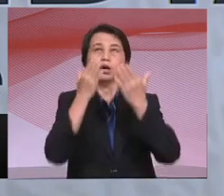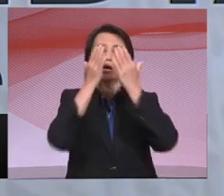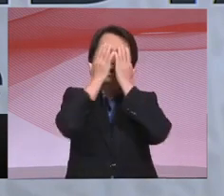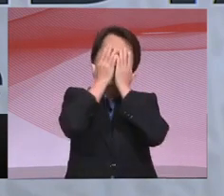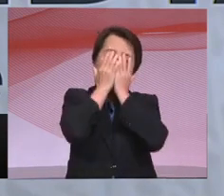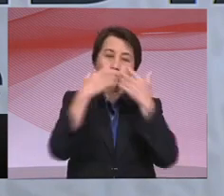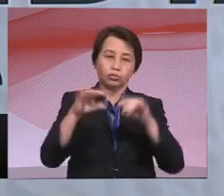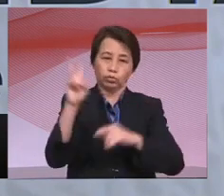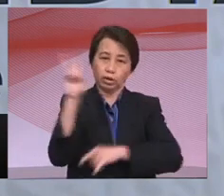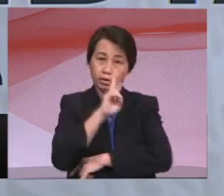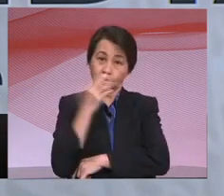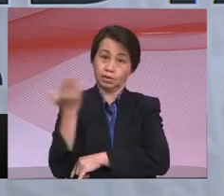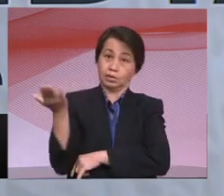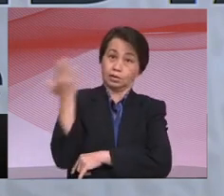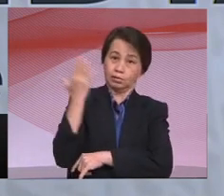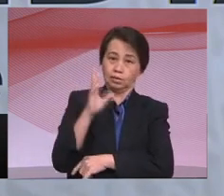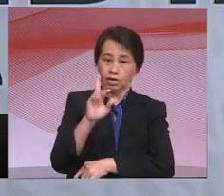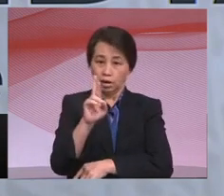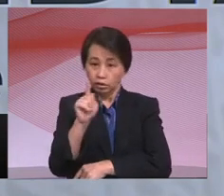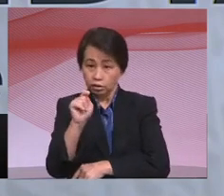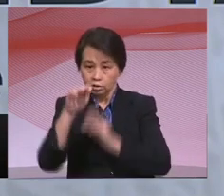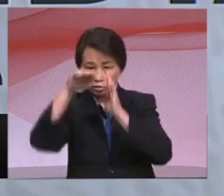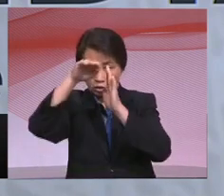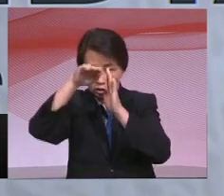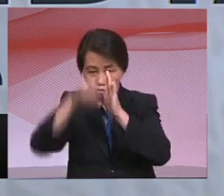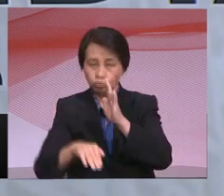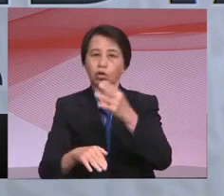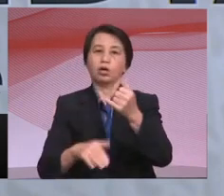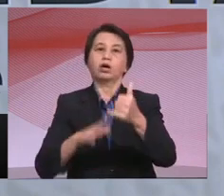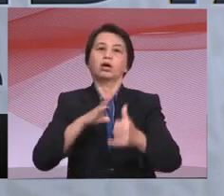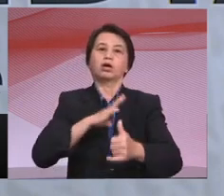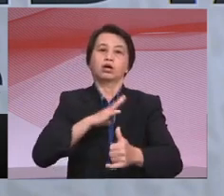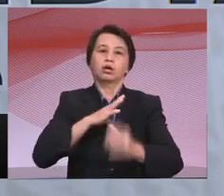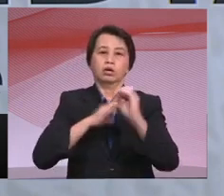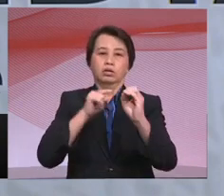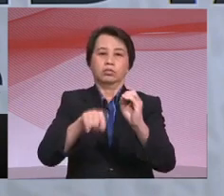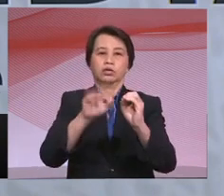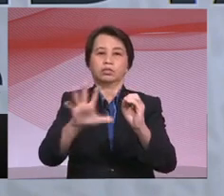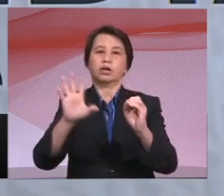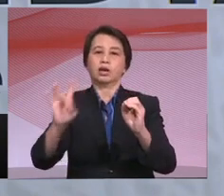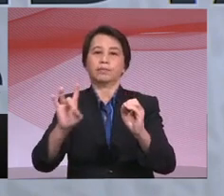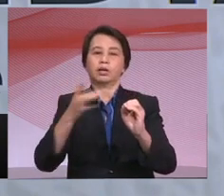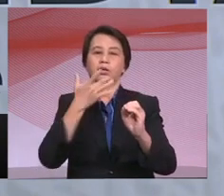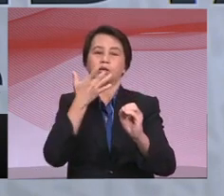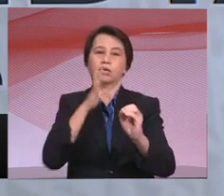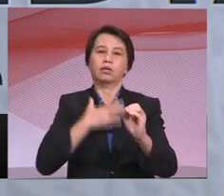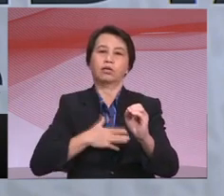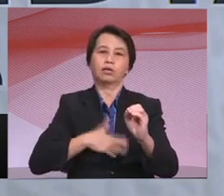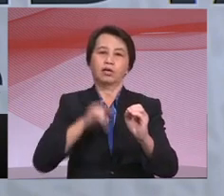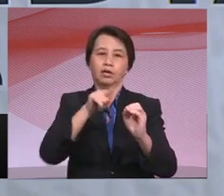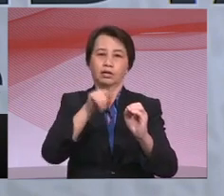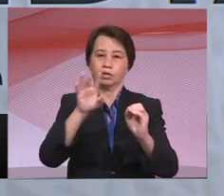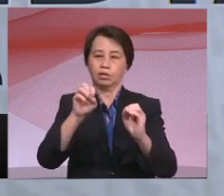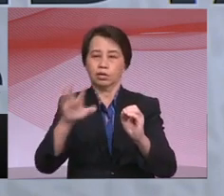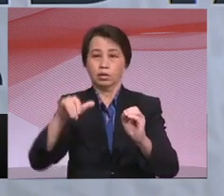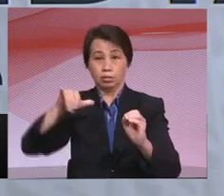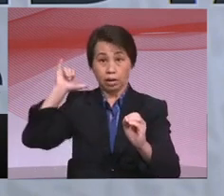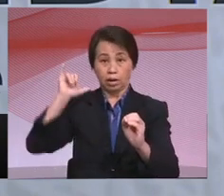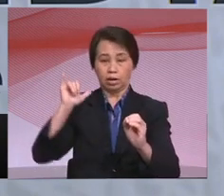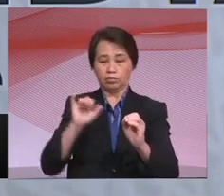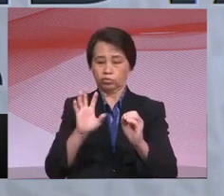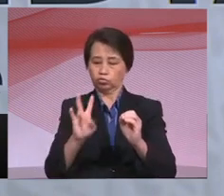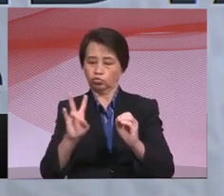terkawal, iaitu 2 hari lepas RT telah jatuh kepada 0.58 dan semalam ialah